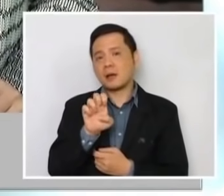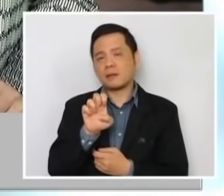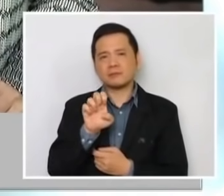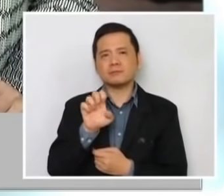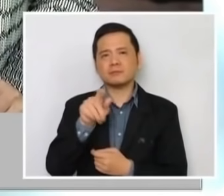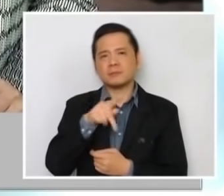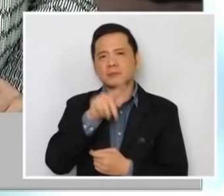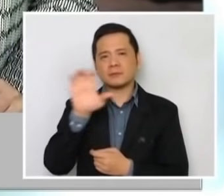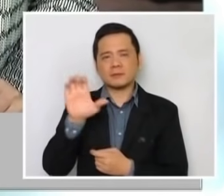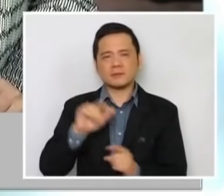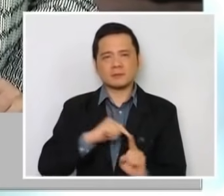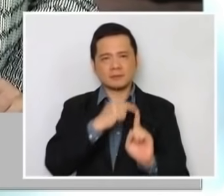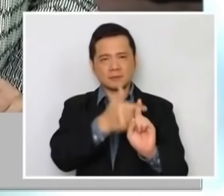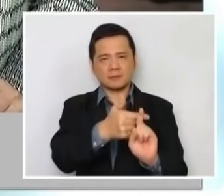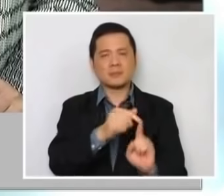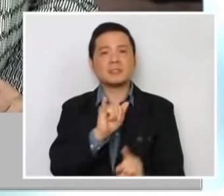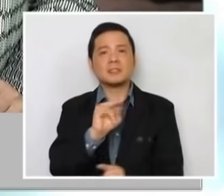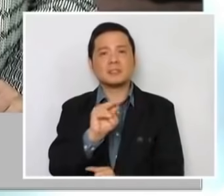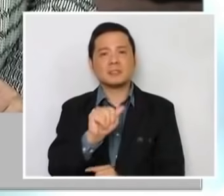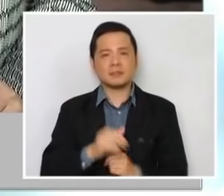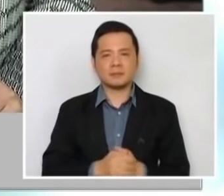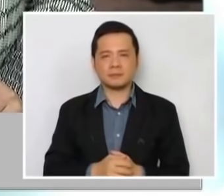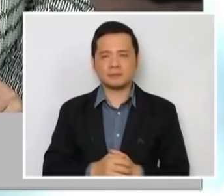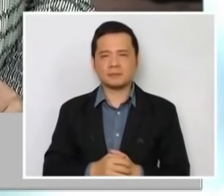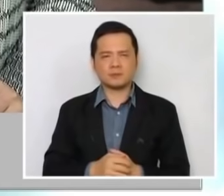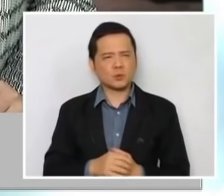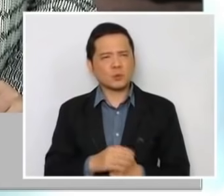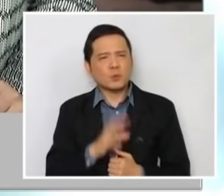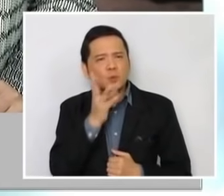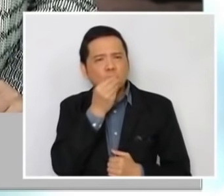Ina, sino-sino ang naghain ng COC kanina?